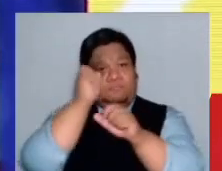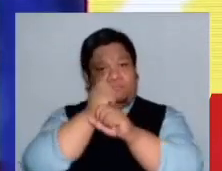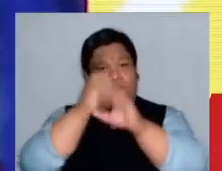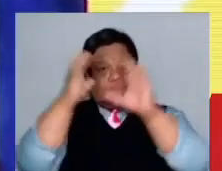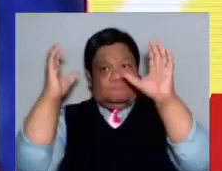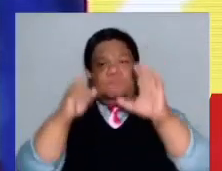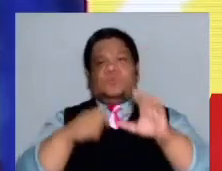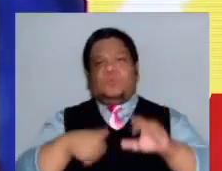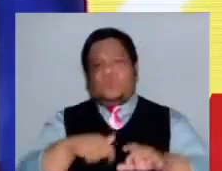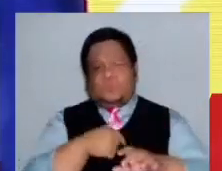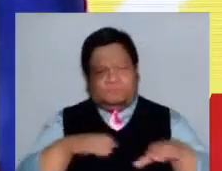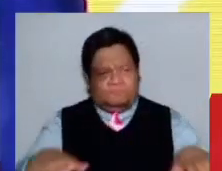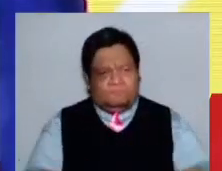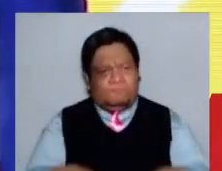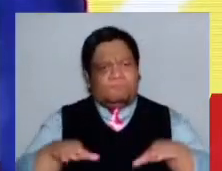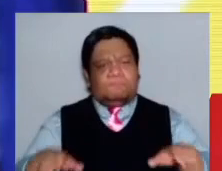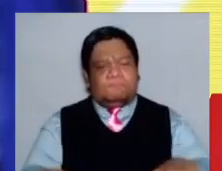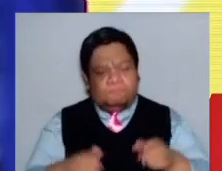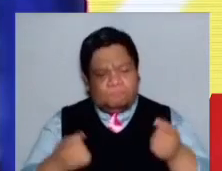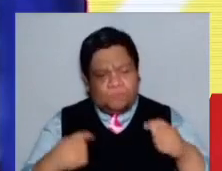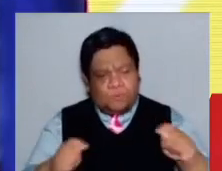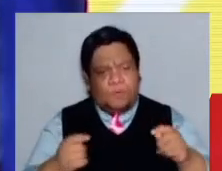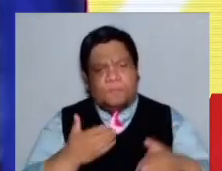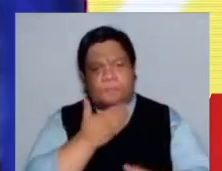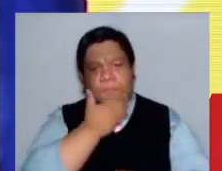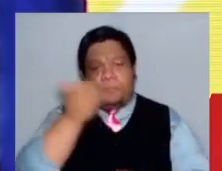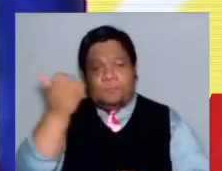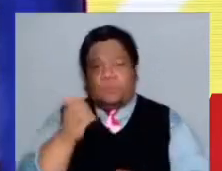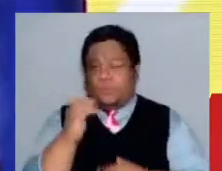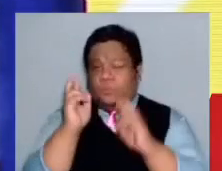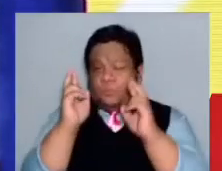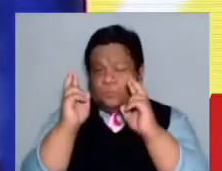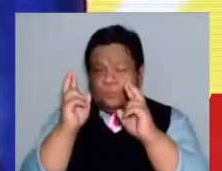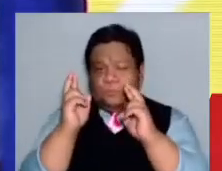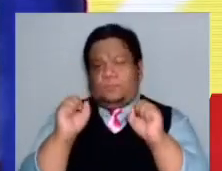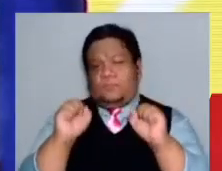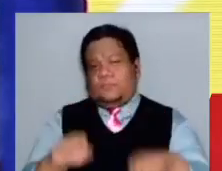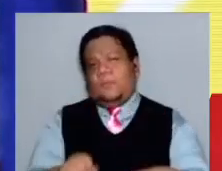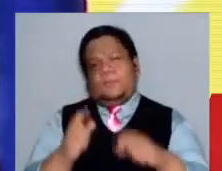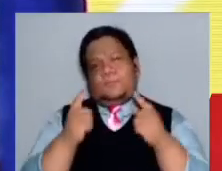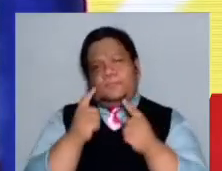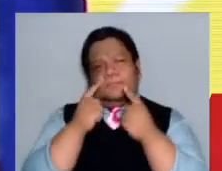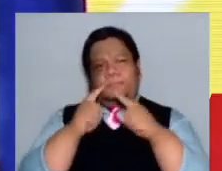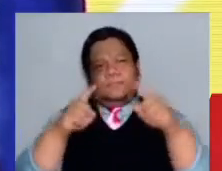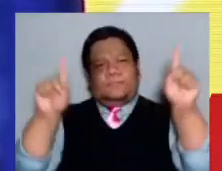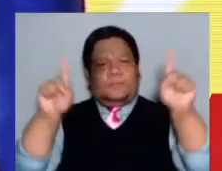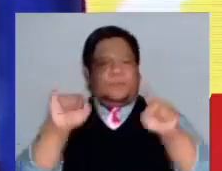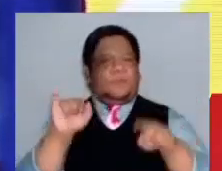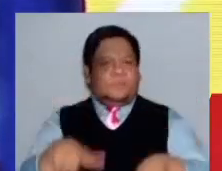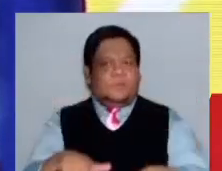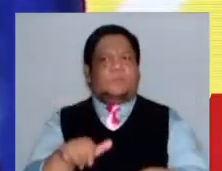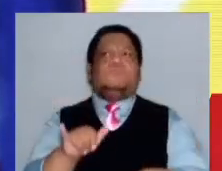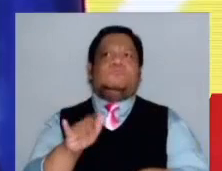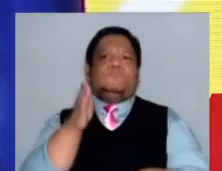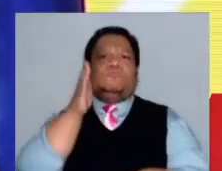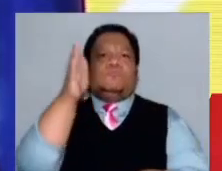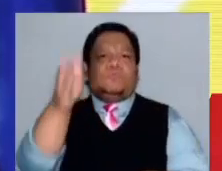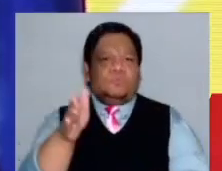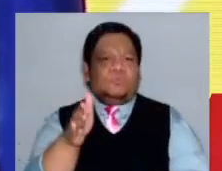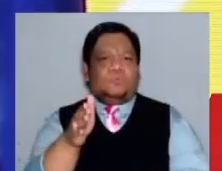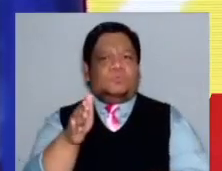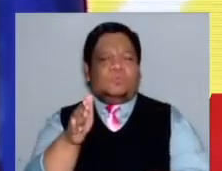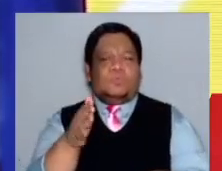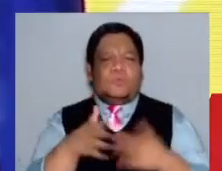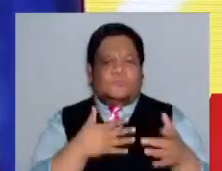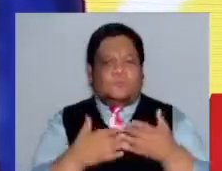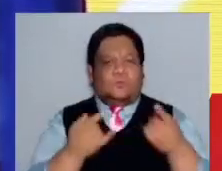ng paraan at sana ay umabot tayo sa ganun na estado during our lifetimes